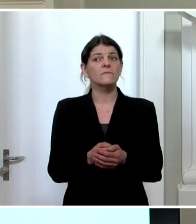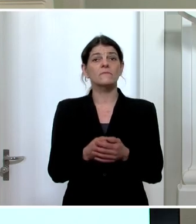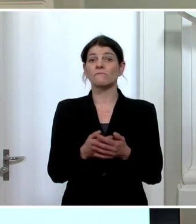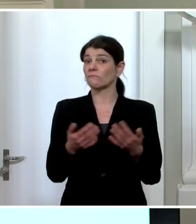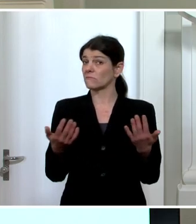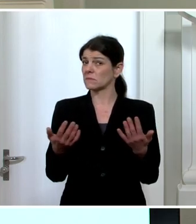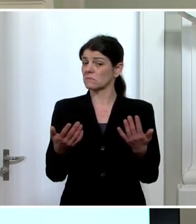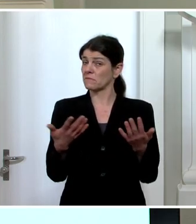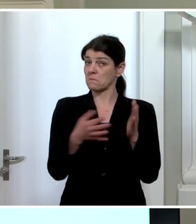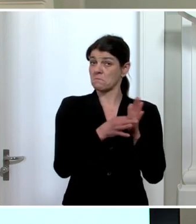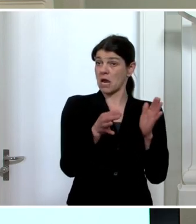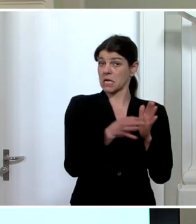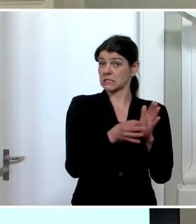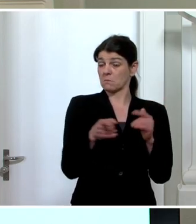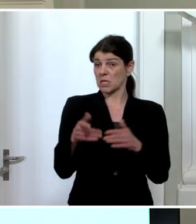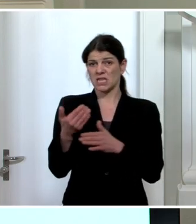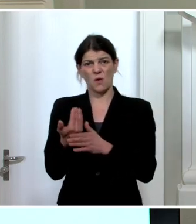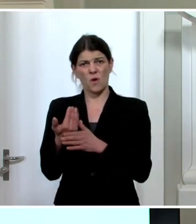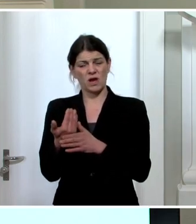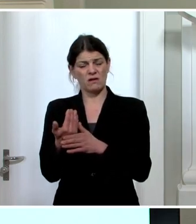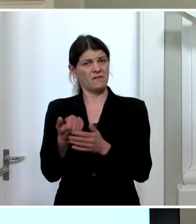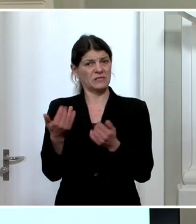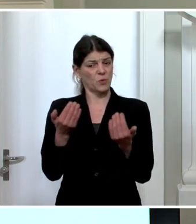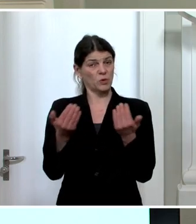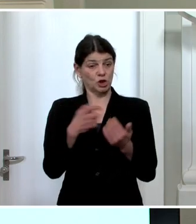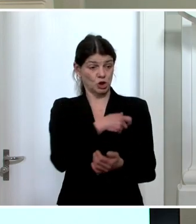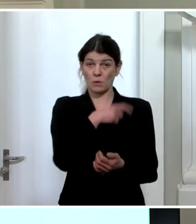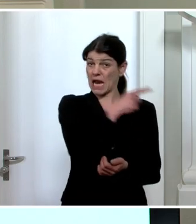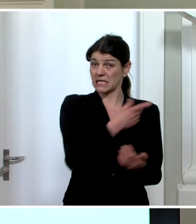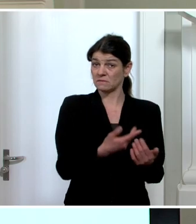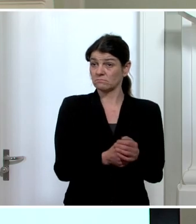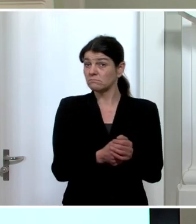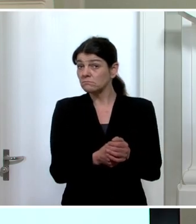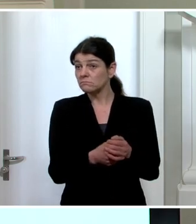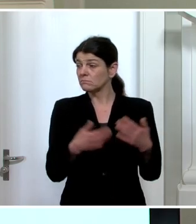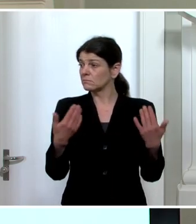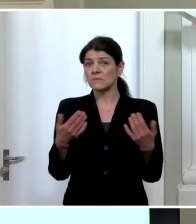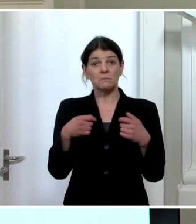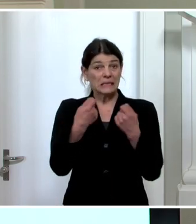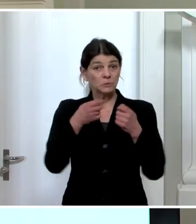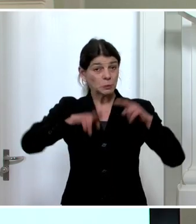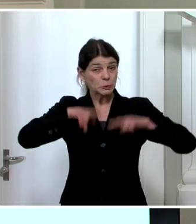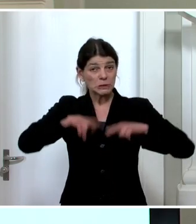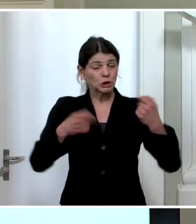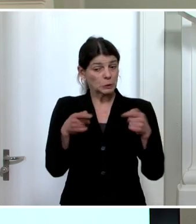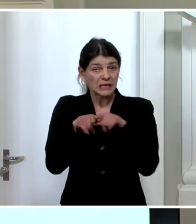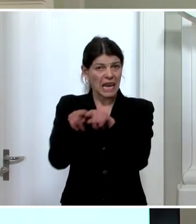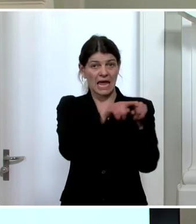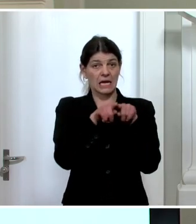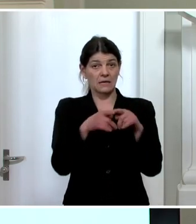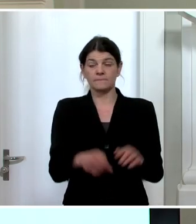unterscheiden sich diese Maßnahmen noch jetzt von der Regelung in der Schweiz? Gibt es ein Regelungsgefälle oder wurde das